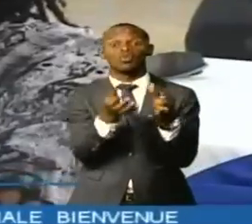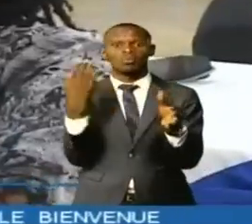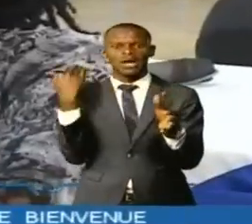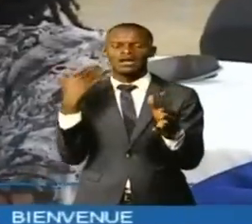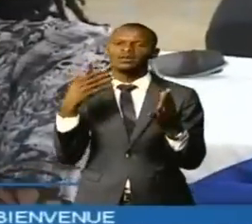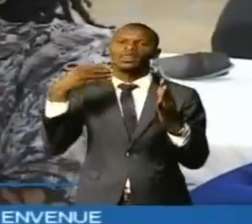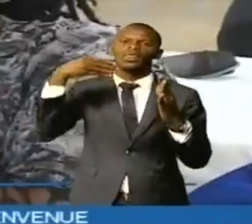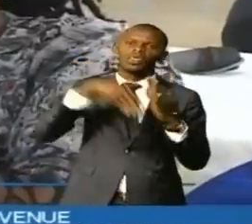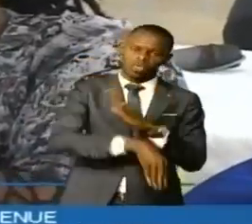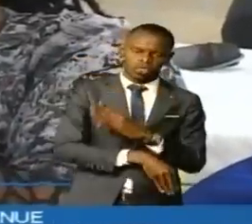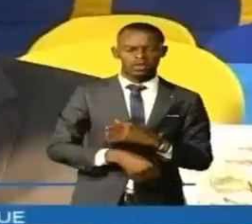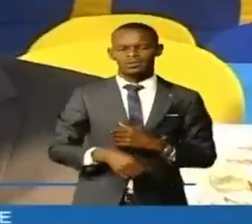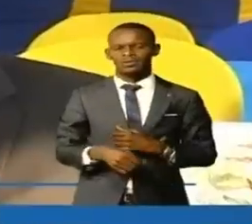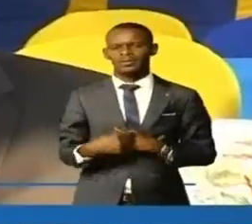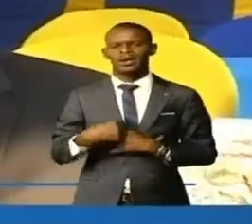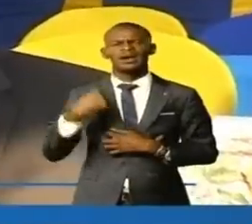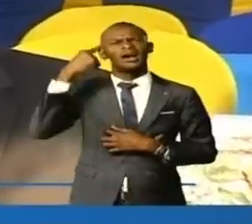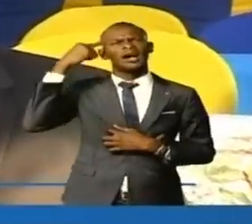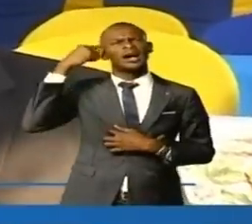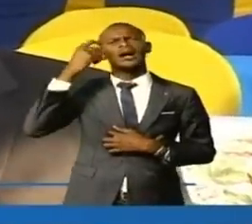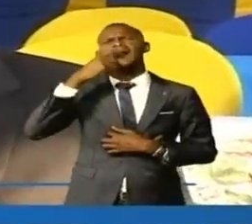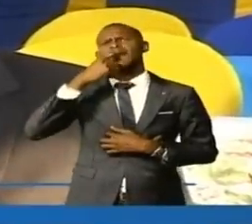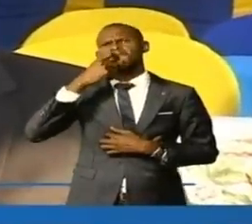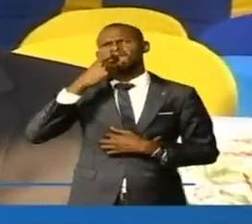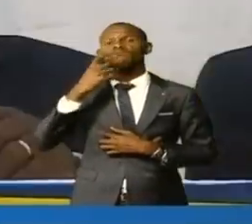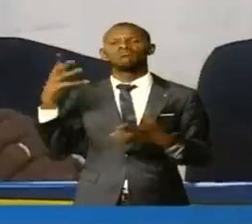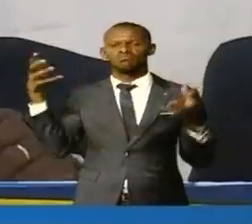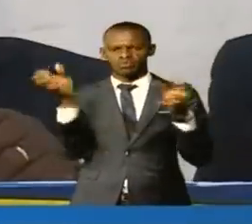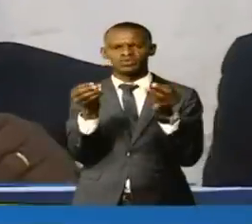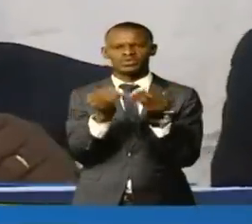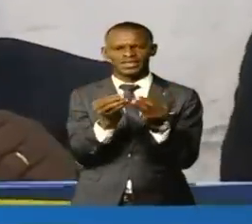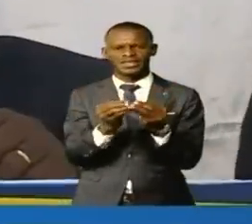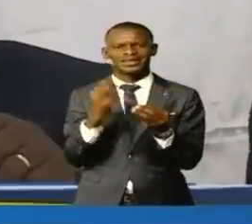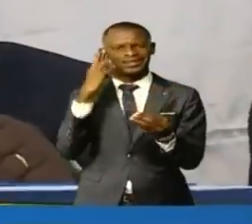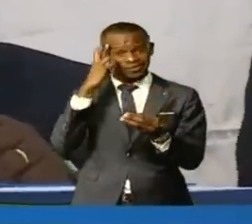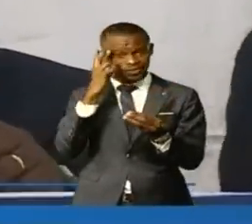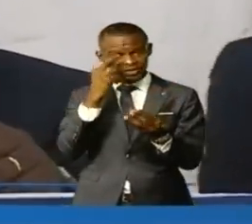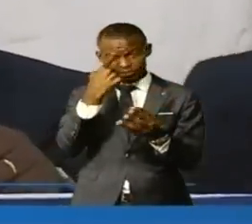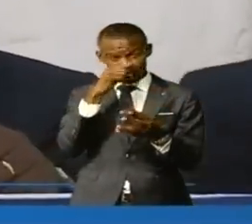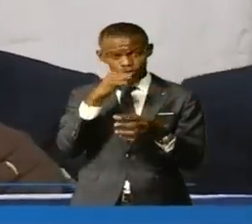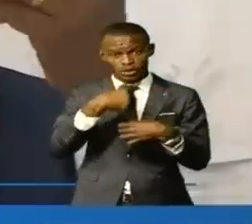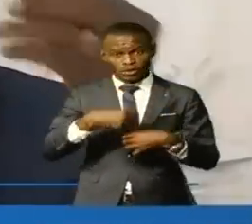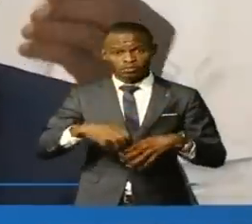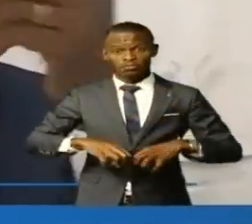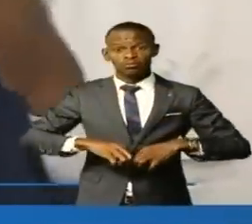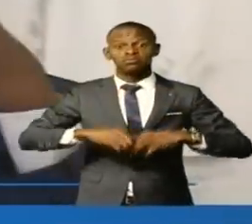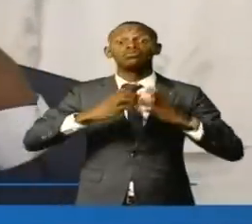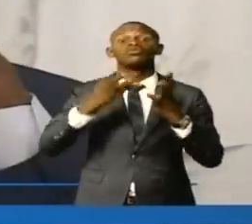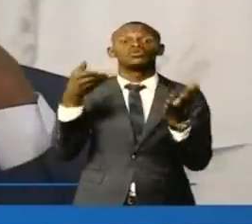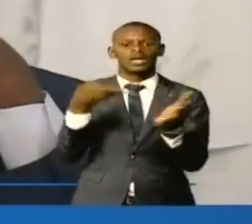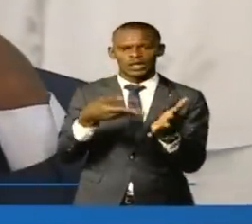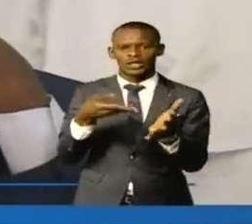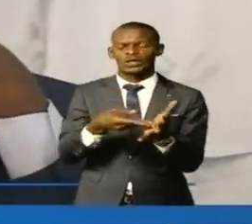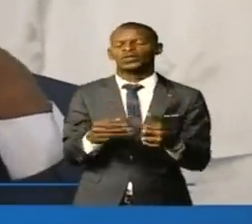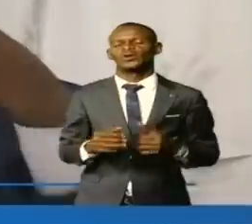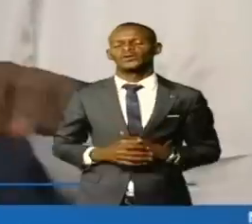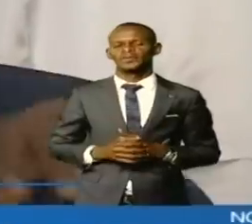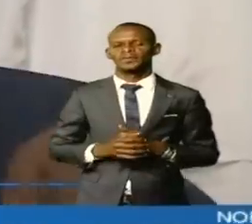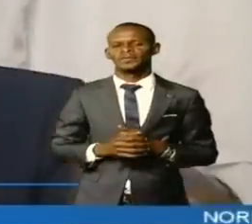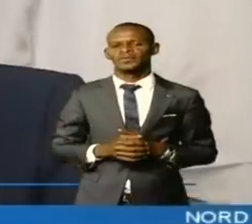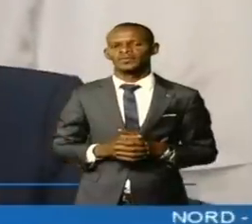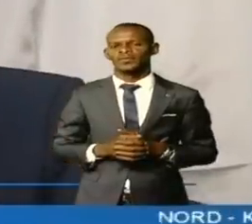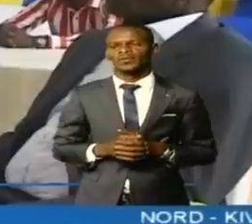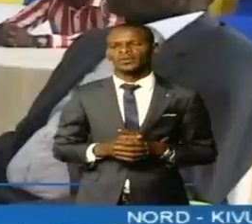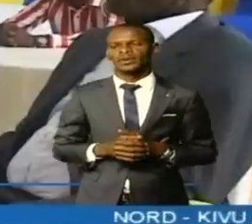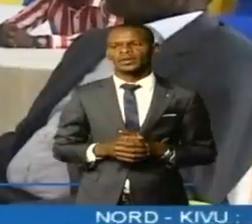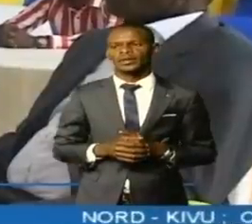confrérie, c'est le leitmotiv de cette mutuelle telle que le souligne Placide Tabasengue, initiateur de la